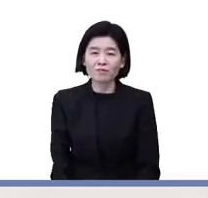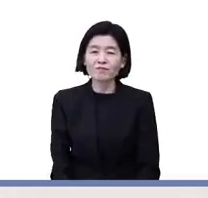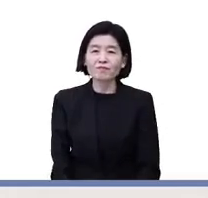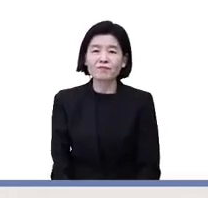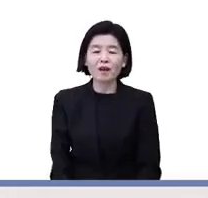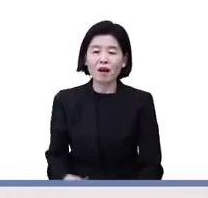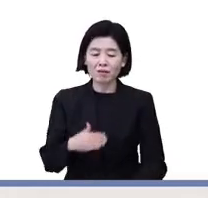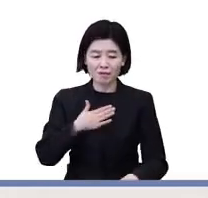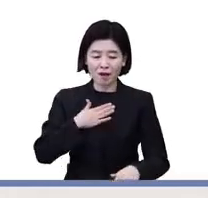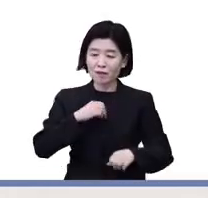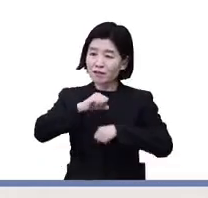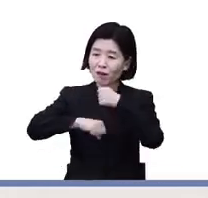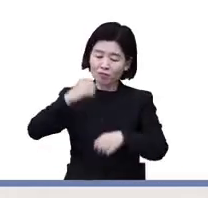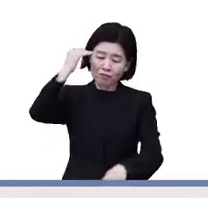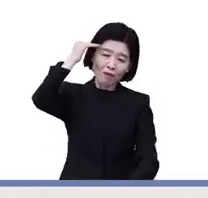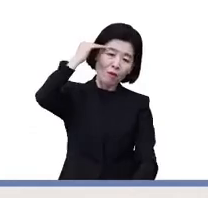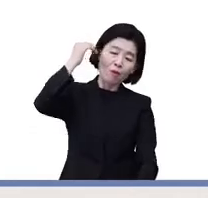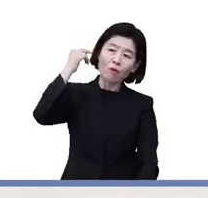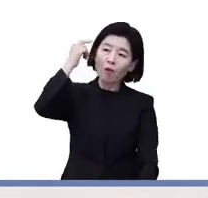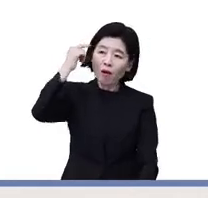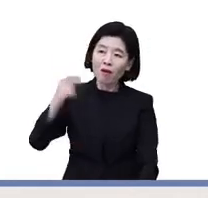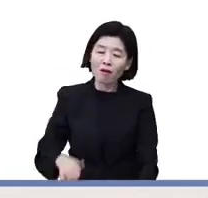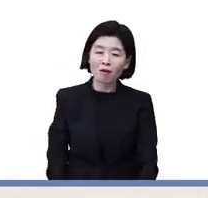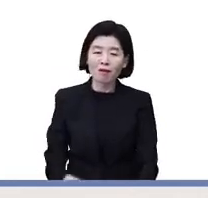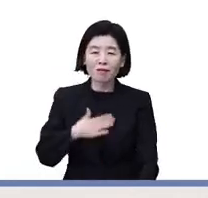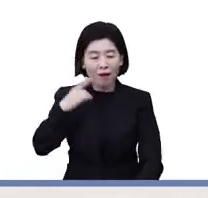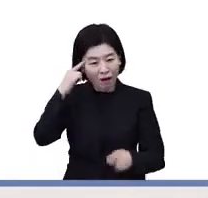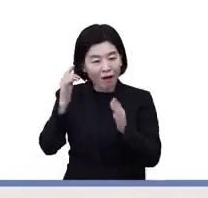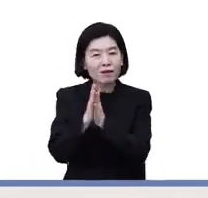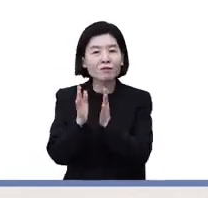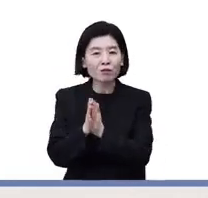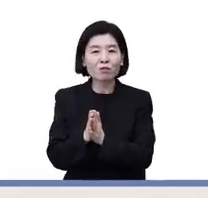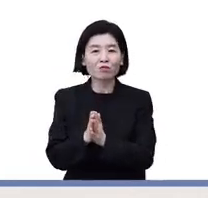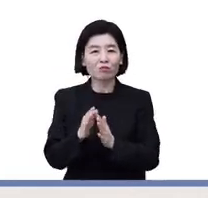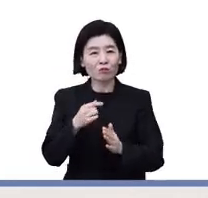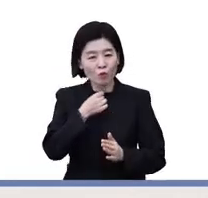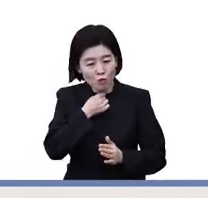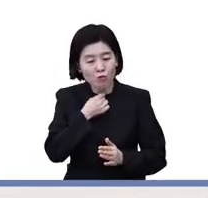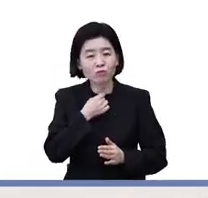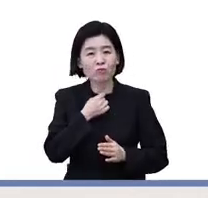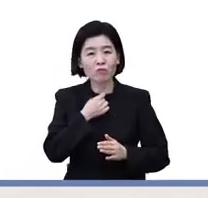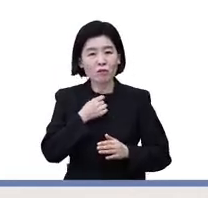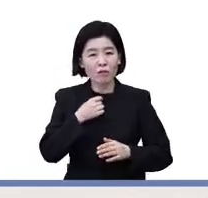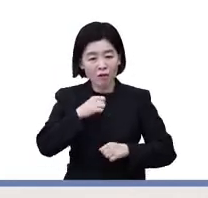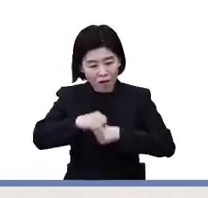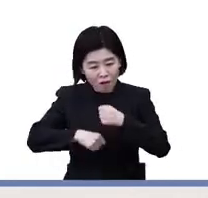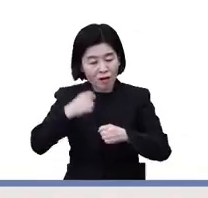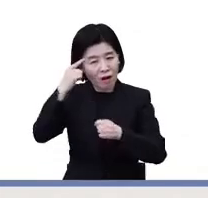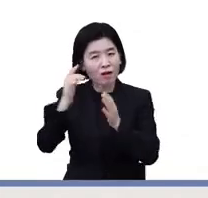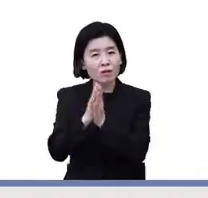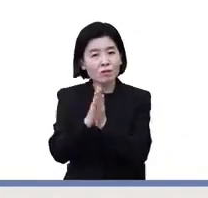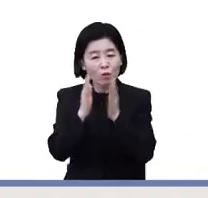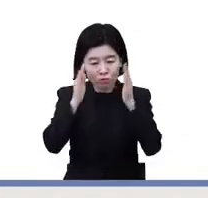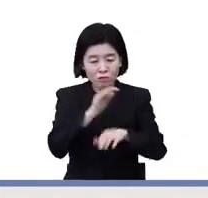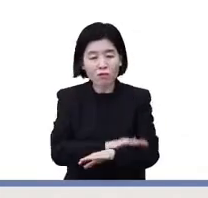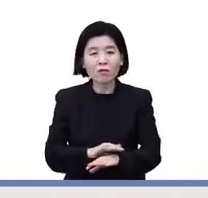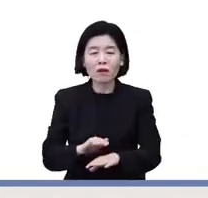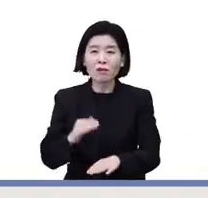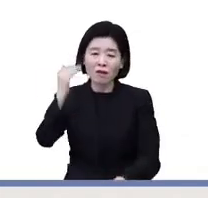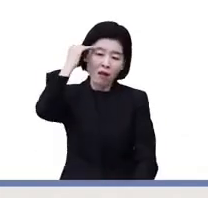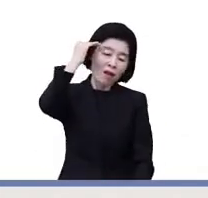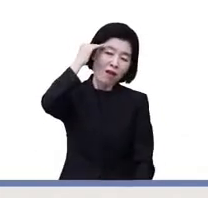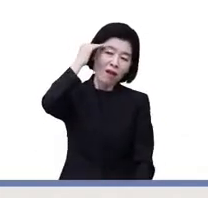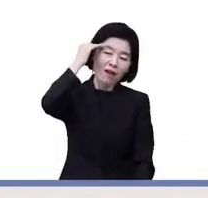내 자유를 침해하는구나. 나도 내가 알아서 내가 그 필요한 시간에 공부하고 이렇게 자유롭게 해도 잘할 수 있는데 그걸